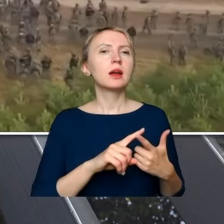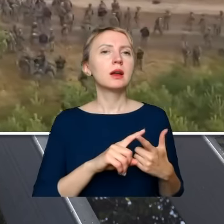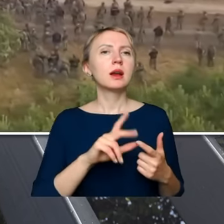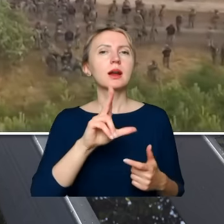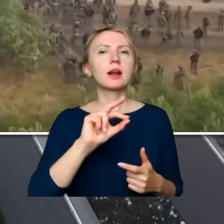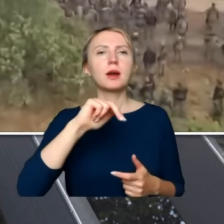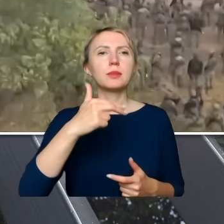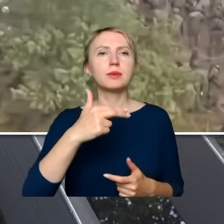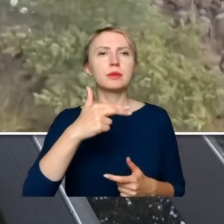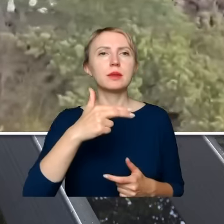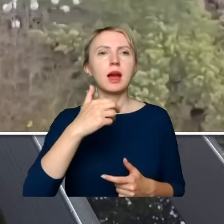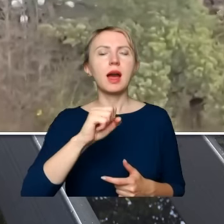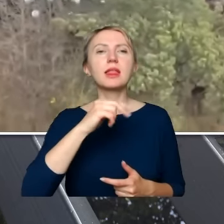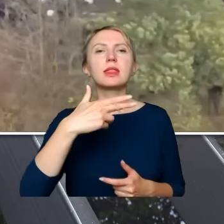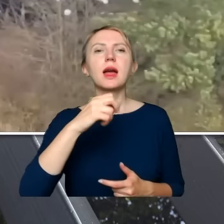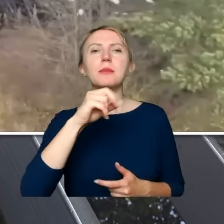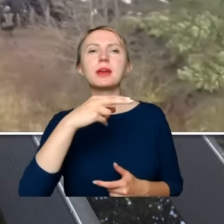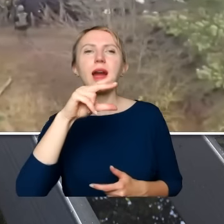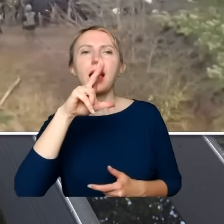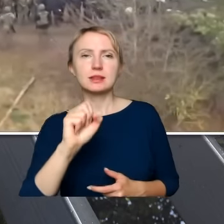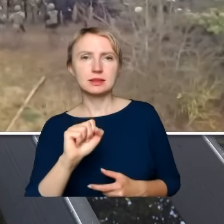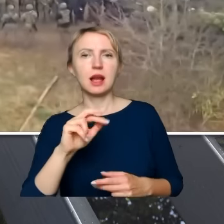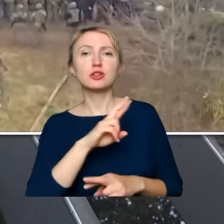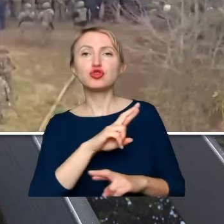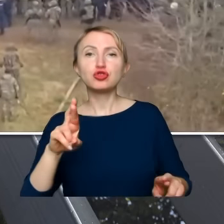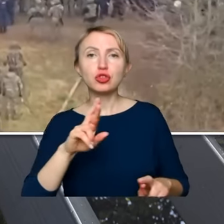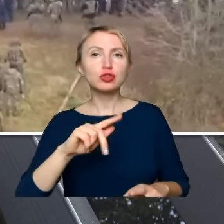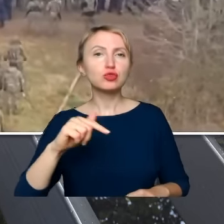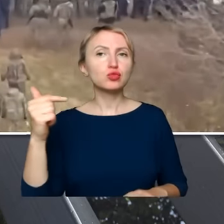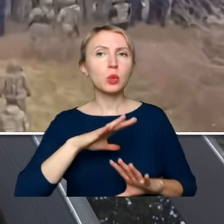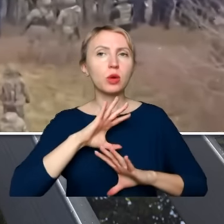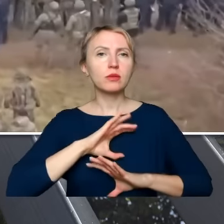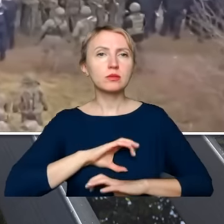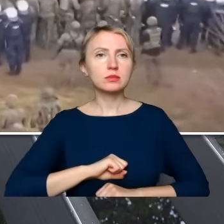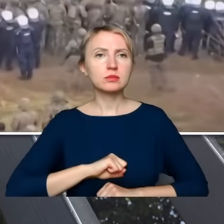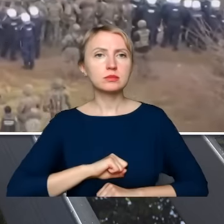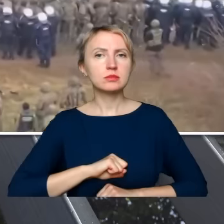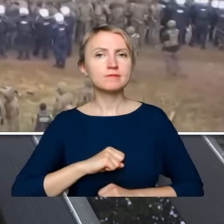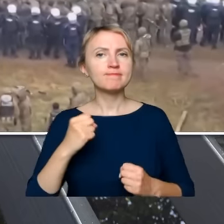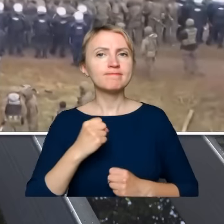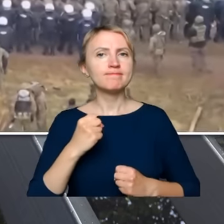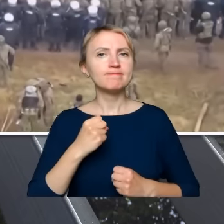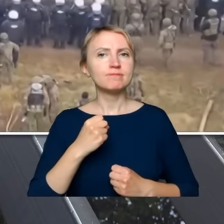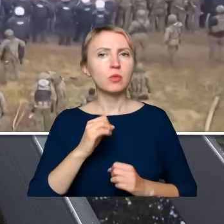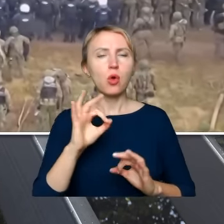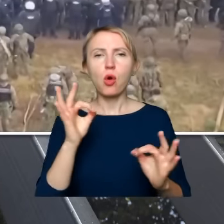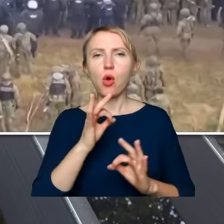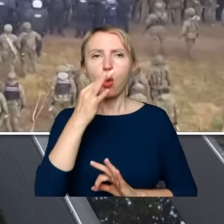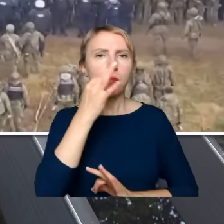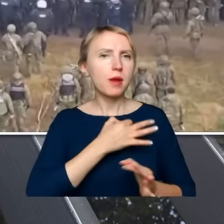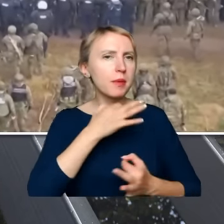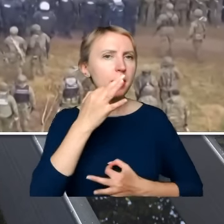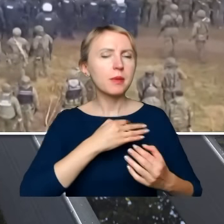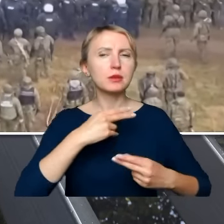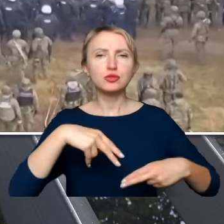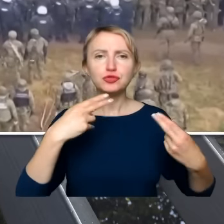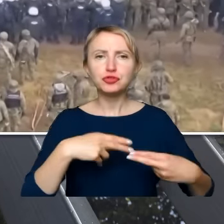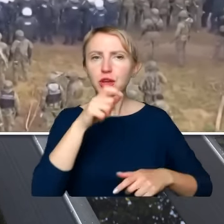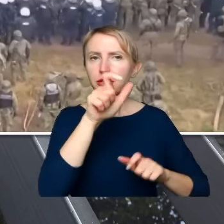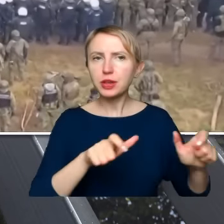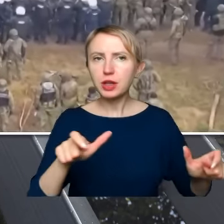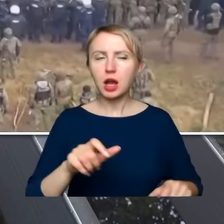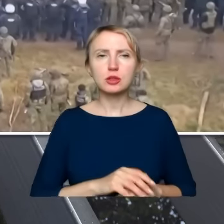Michalska, rzecznik, która musiała znosić niezwykle agresywne pytania, zaczepki dziennikarzy, bo